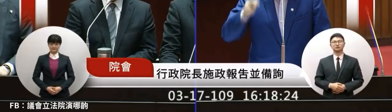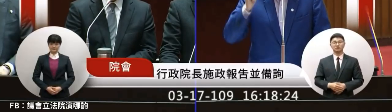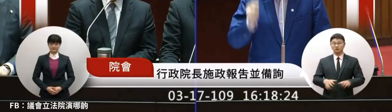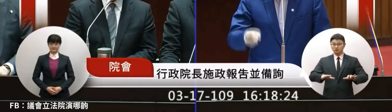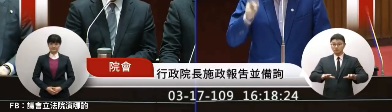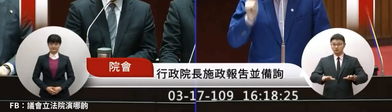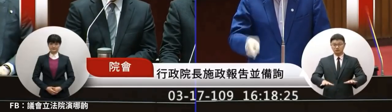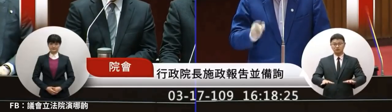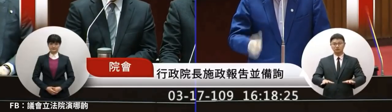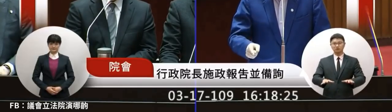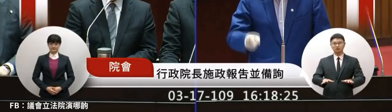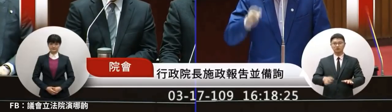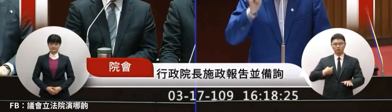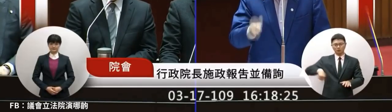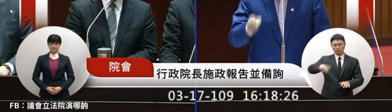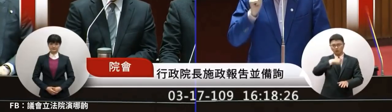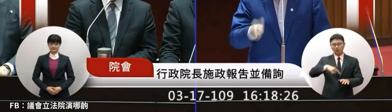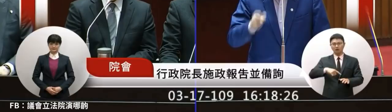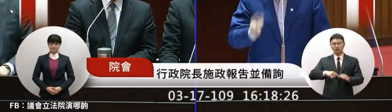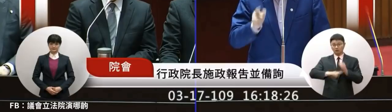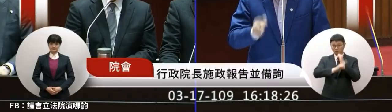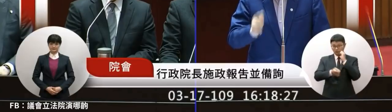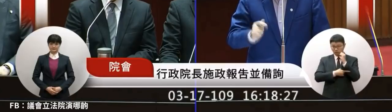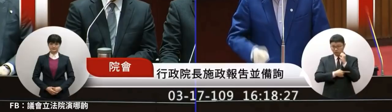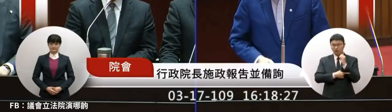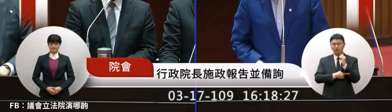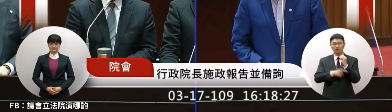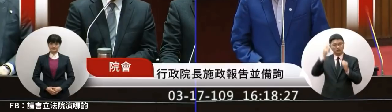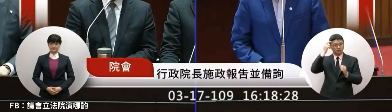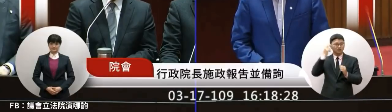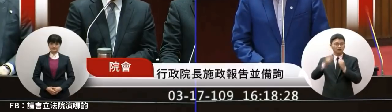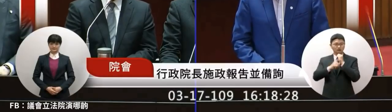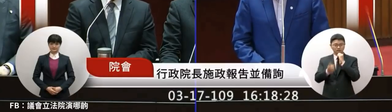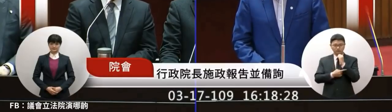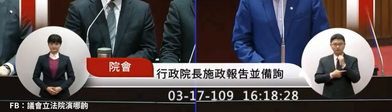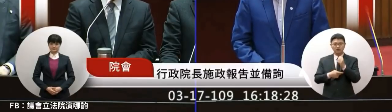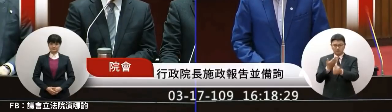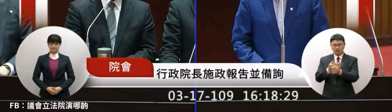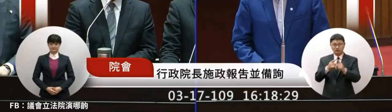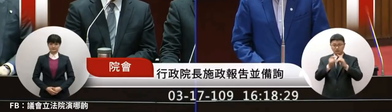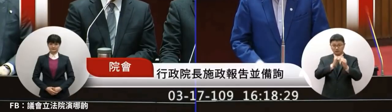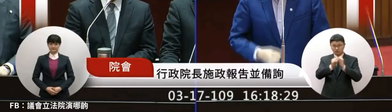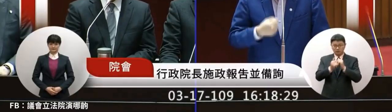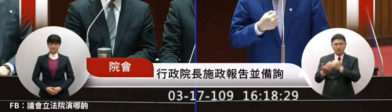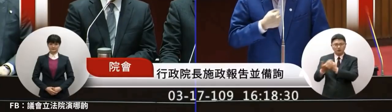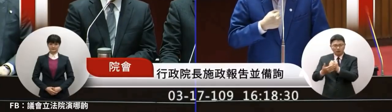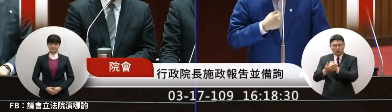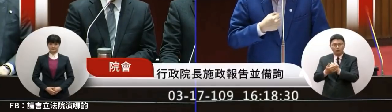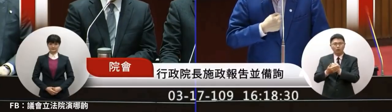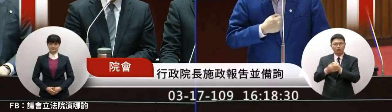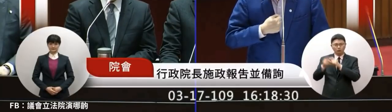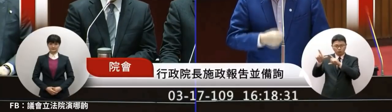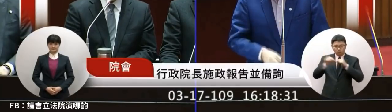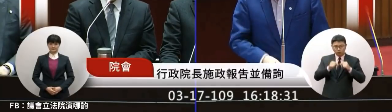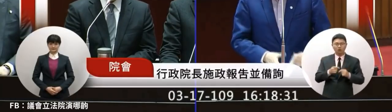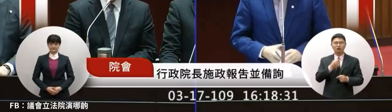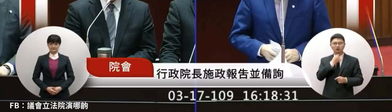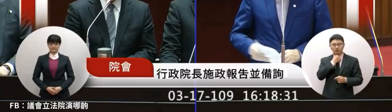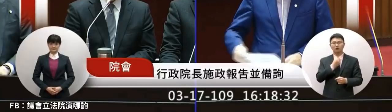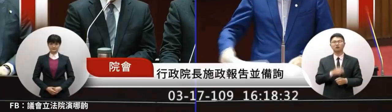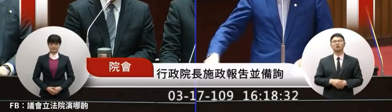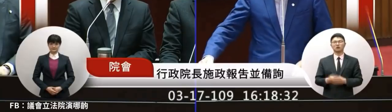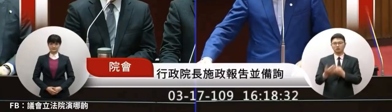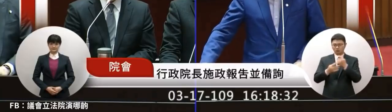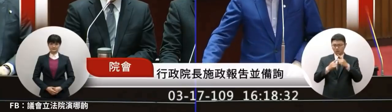刻，还是要遵守宪法给人民的保障，莫忘我们的宪法保护人民的权